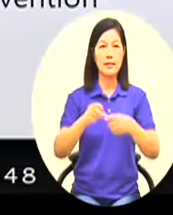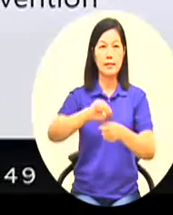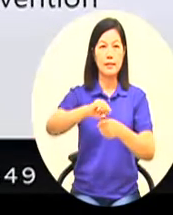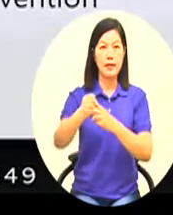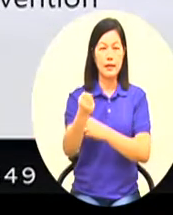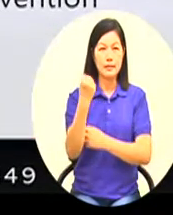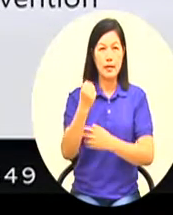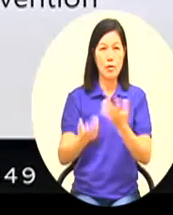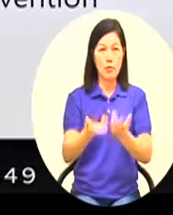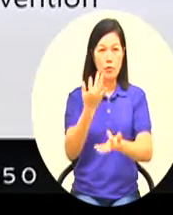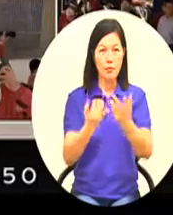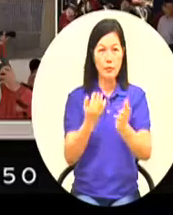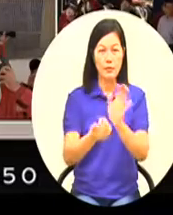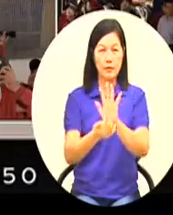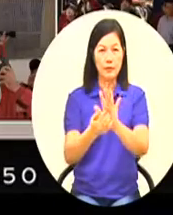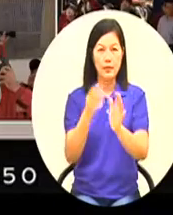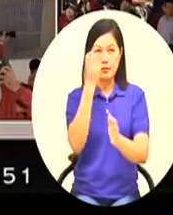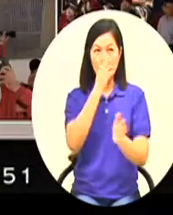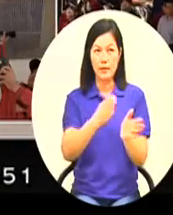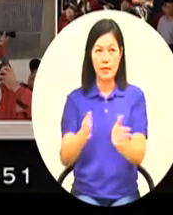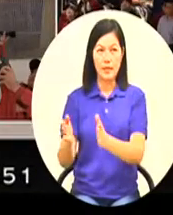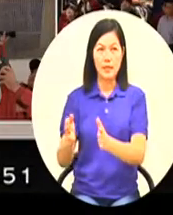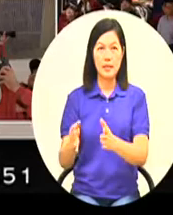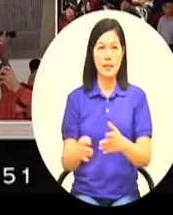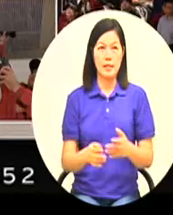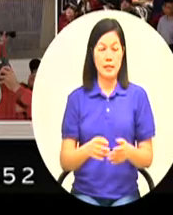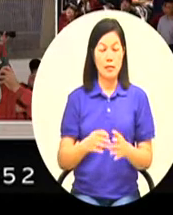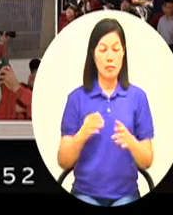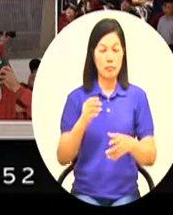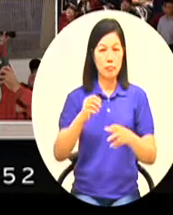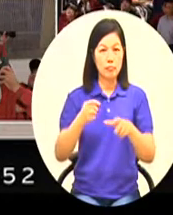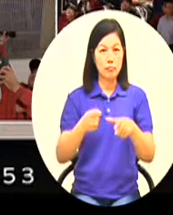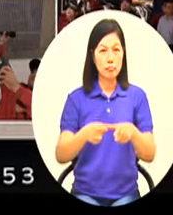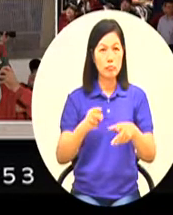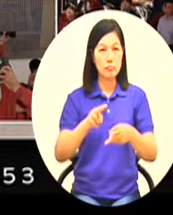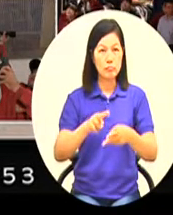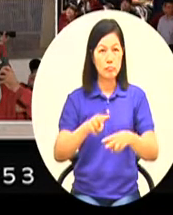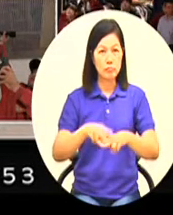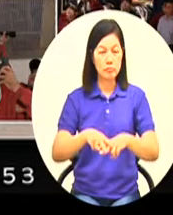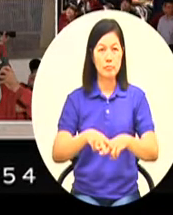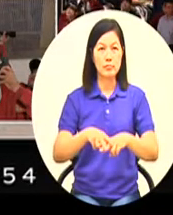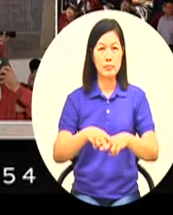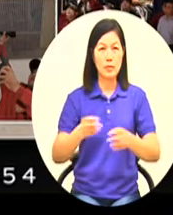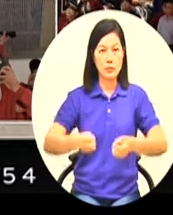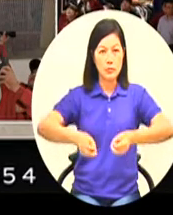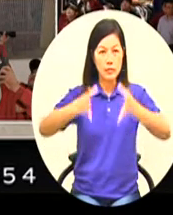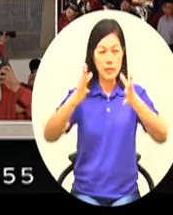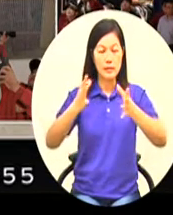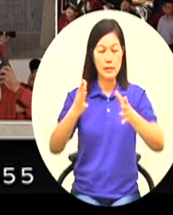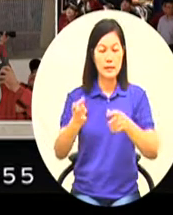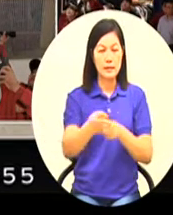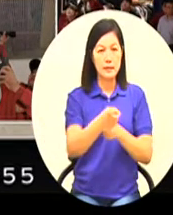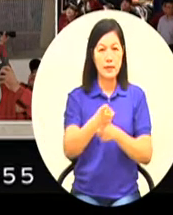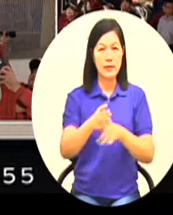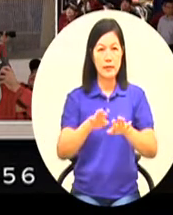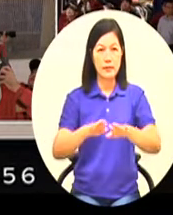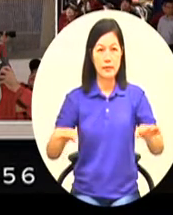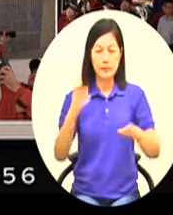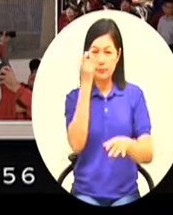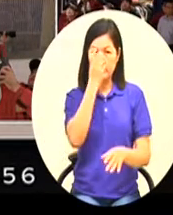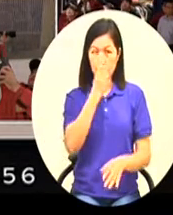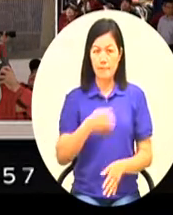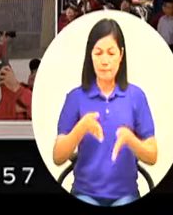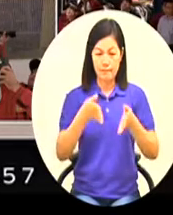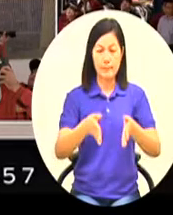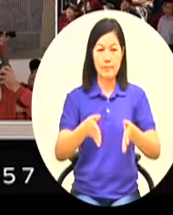管理部分，对内管制公共使用建筑物消防安全检查，其中针对本市